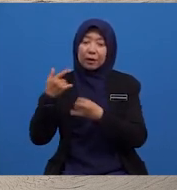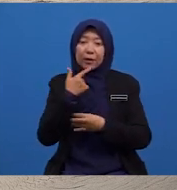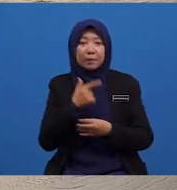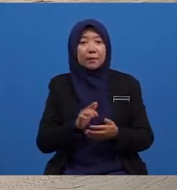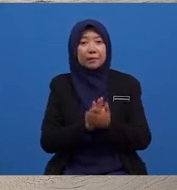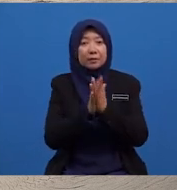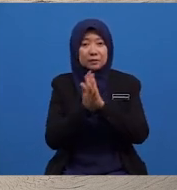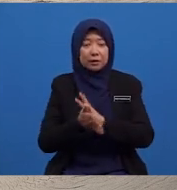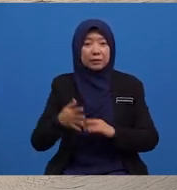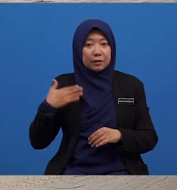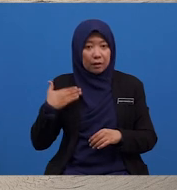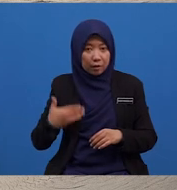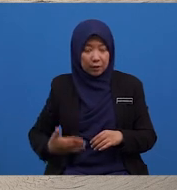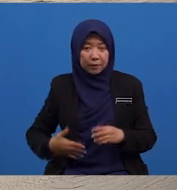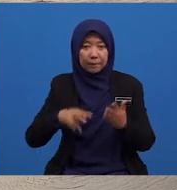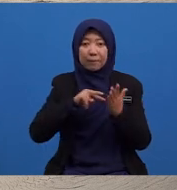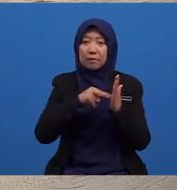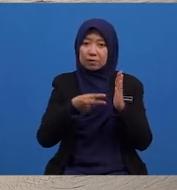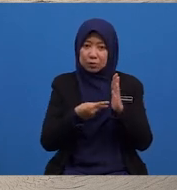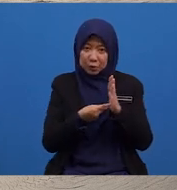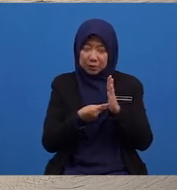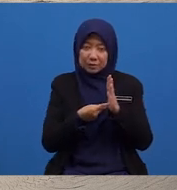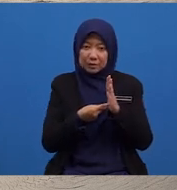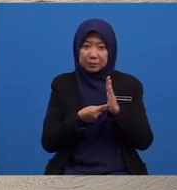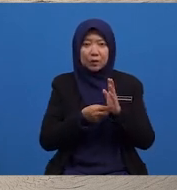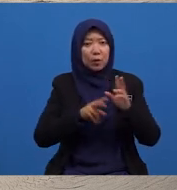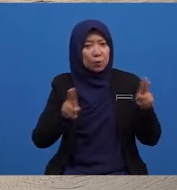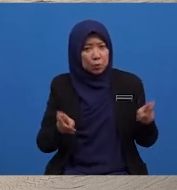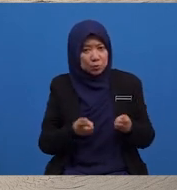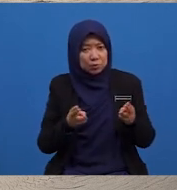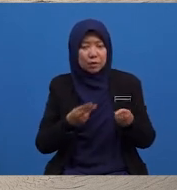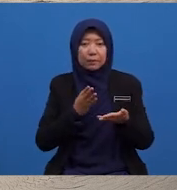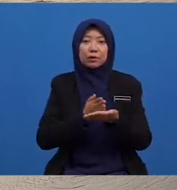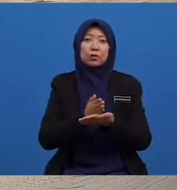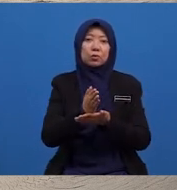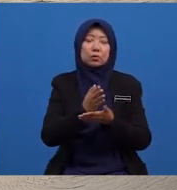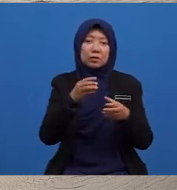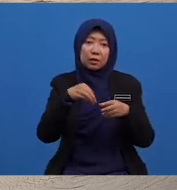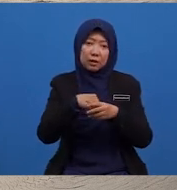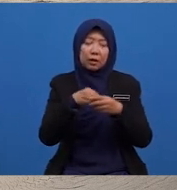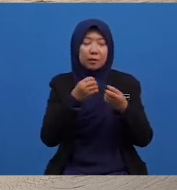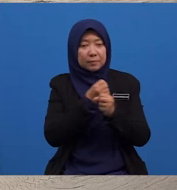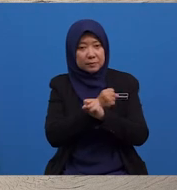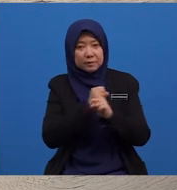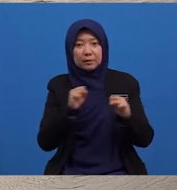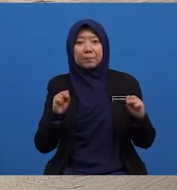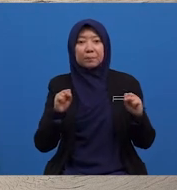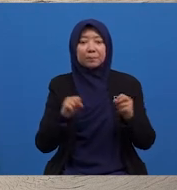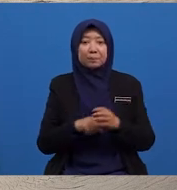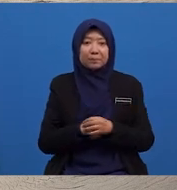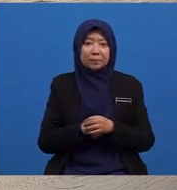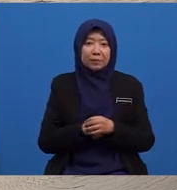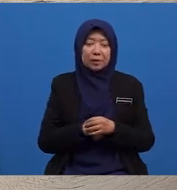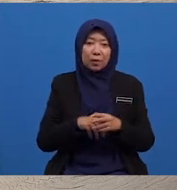kain. Maksud perumpamaan ini ialah usaha yang berterusan dalam menyiapkan tugasan